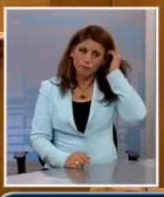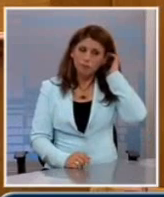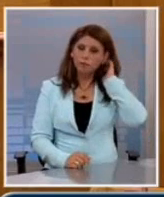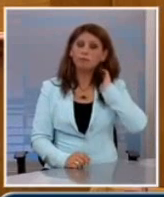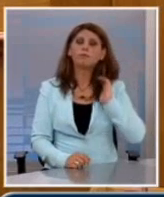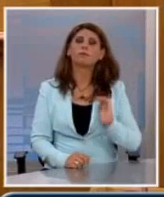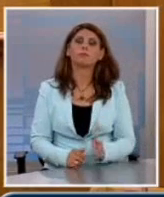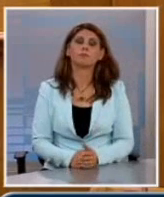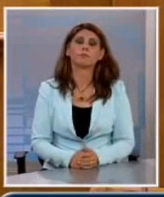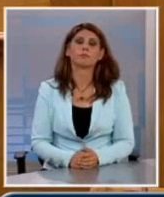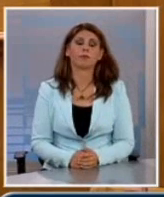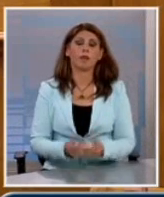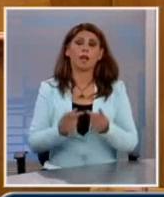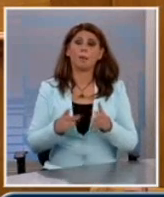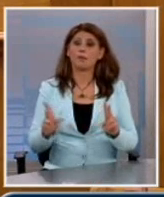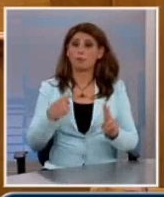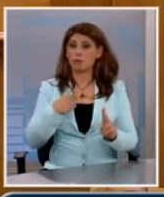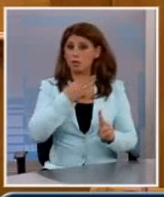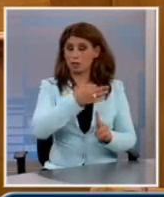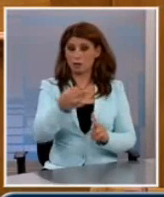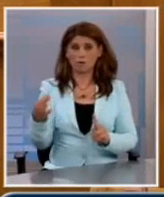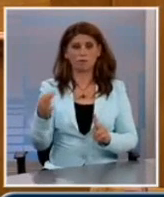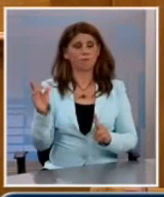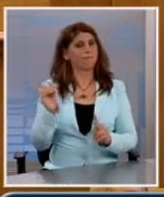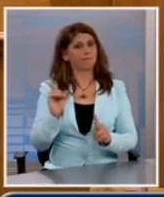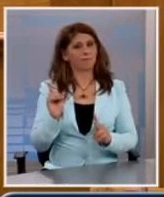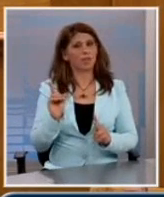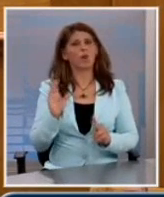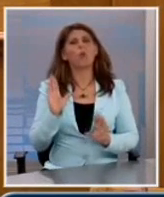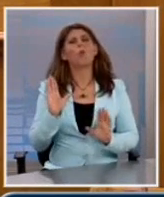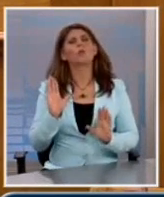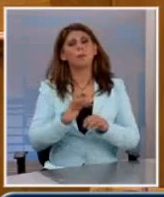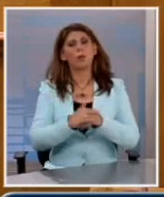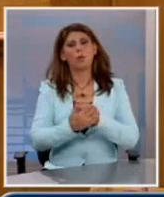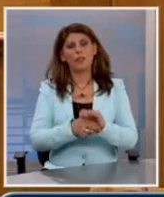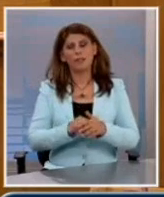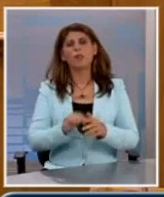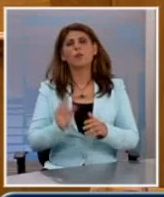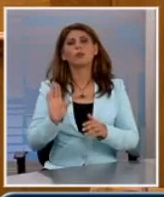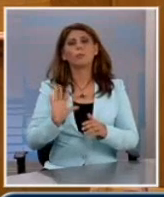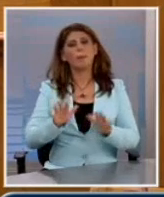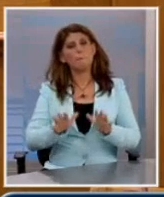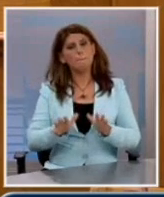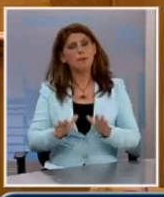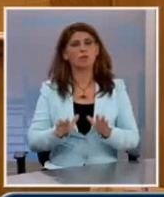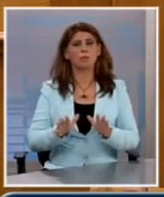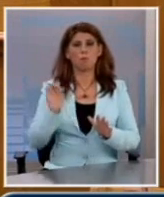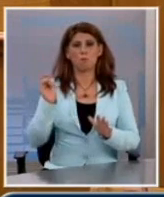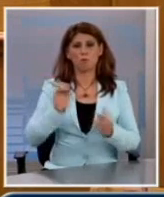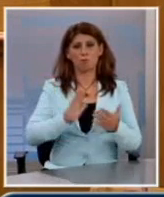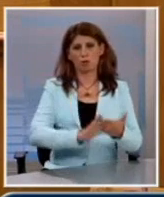Επιτρέψτε μου να πω, δεν είναι ούτε μια ουδέτερη ούτε μια μετριοπαθής πολιτική προσέγγιση